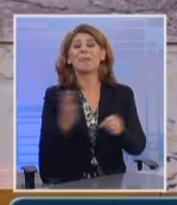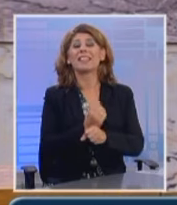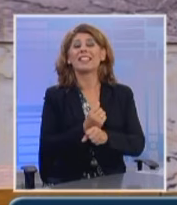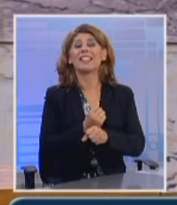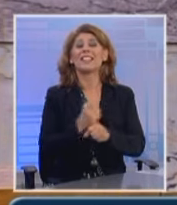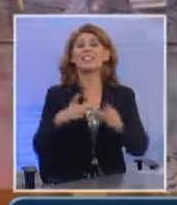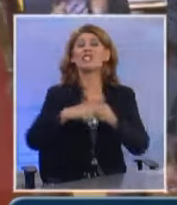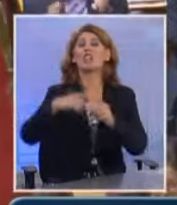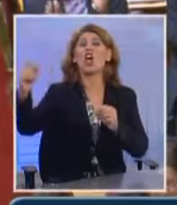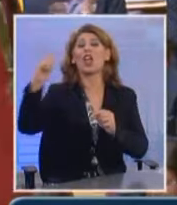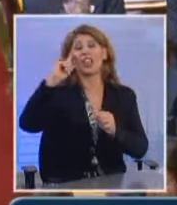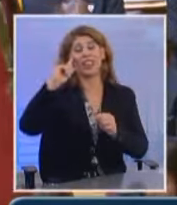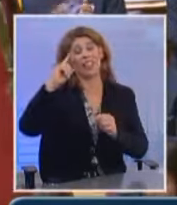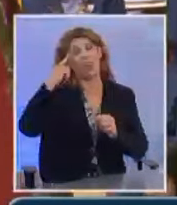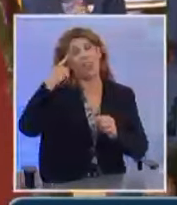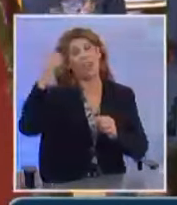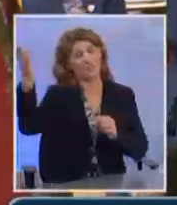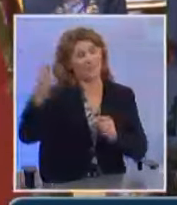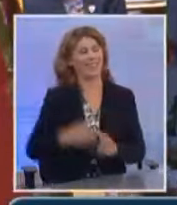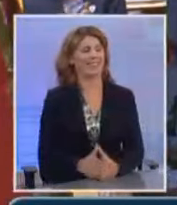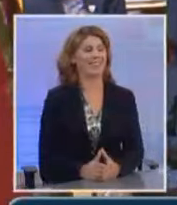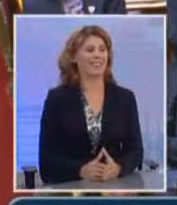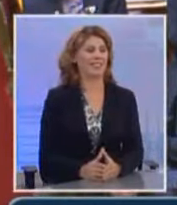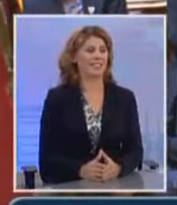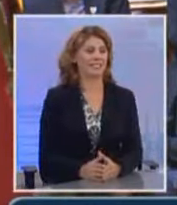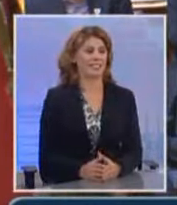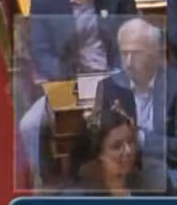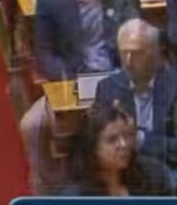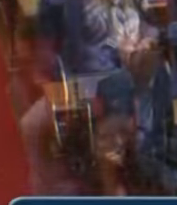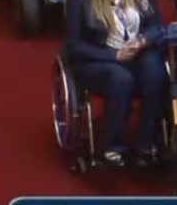και στο Τόκιο. Να είστε καλά.